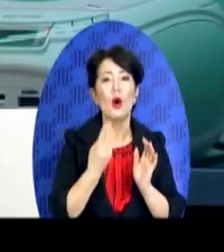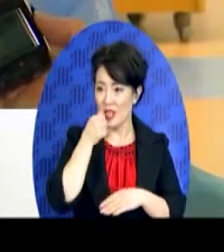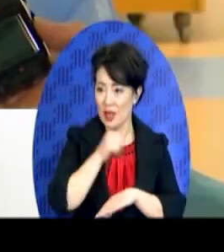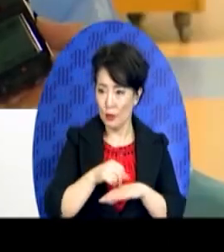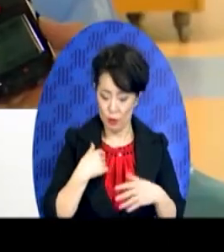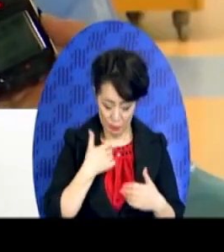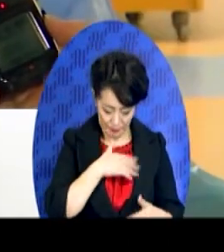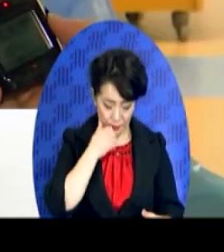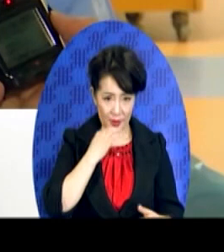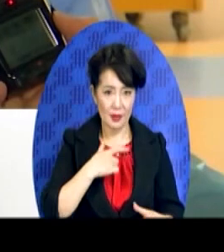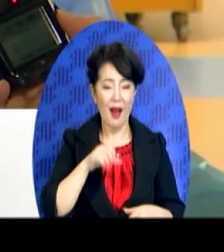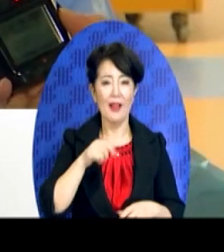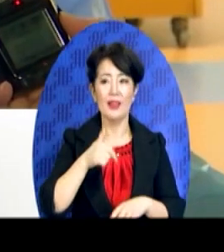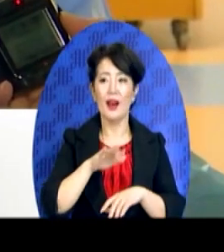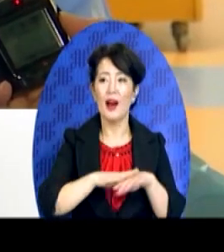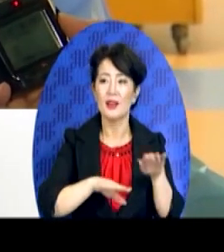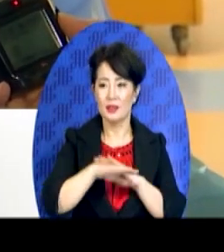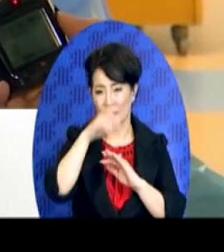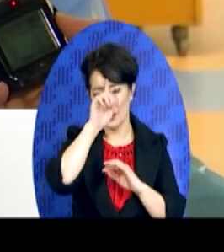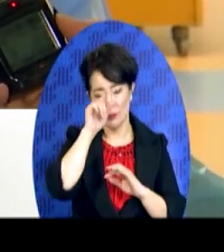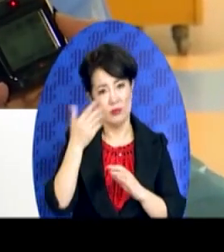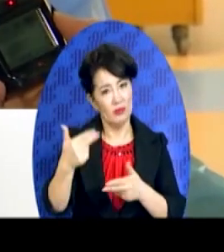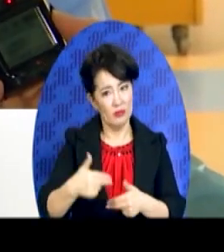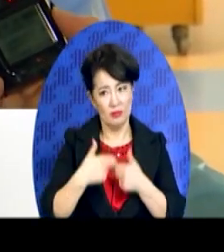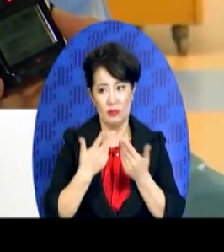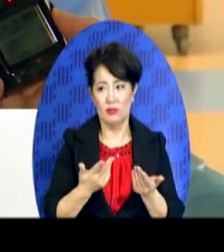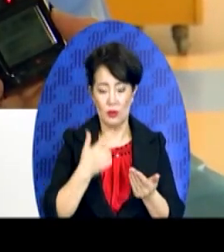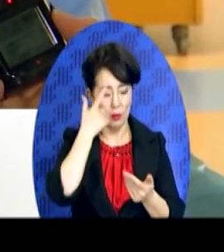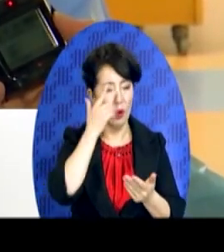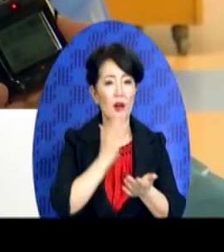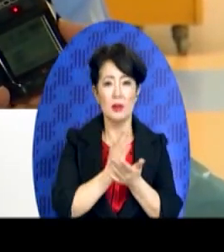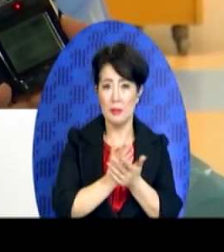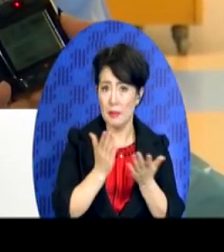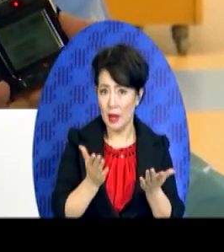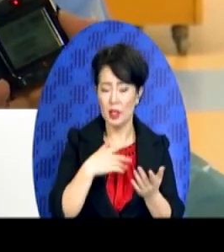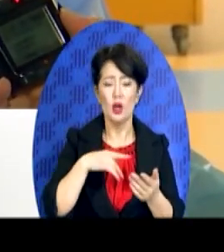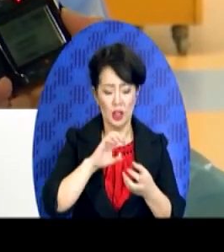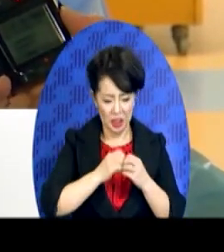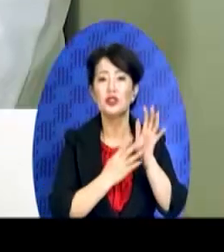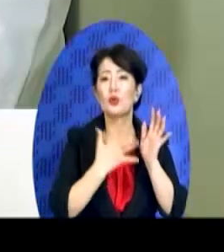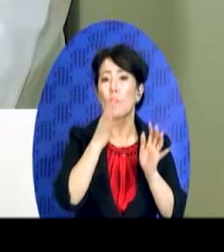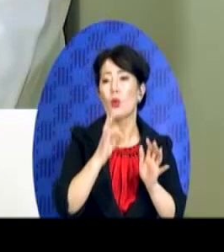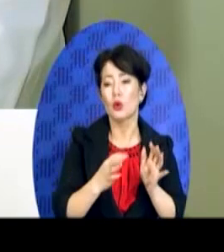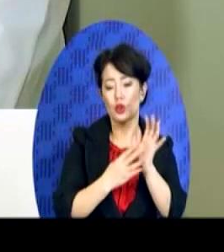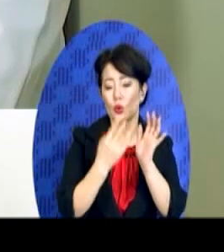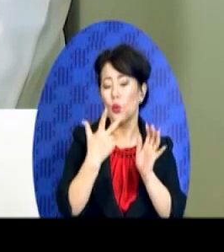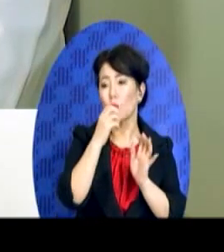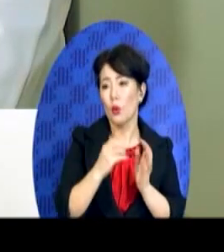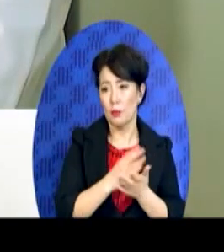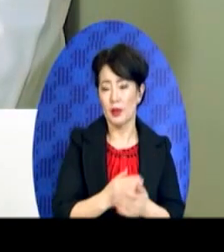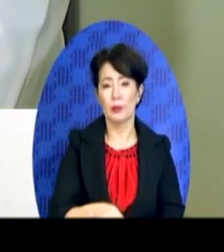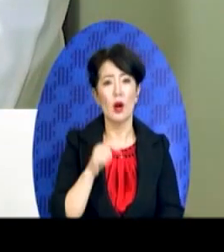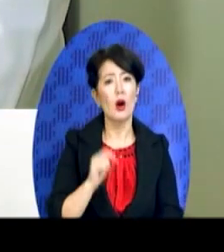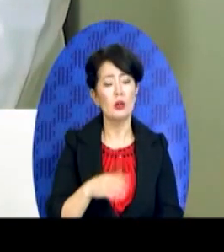хийжээ. Алтан галтай эмчний чинь та Монгол байш шүү, хийж чаддаг юм байш шүү. 89 дахь мэс